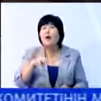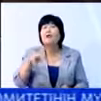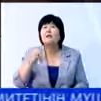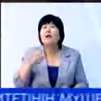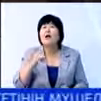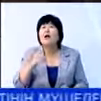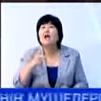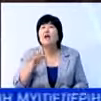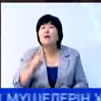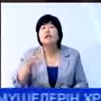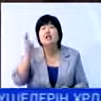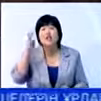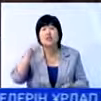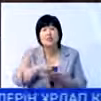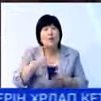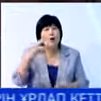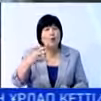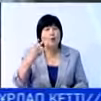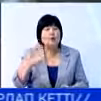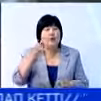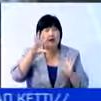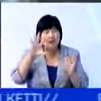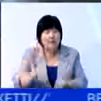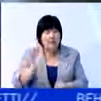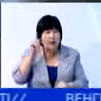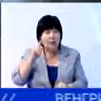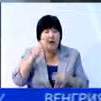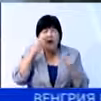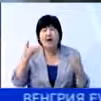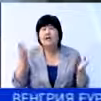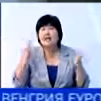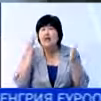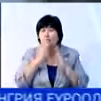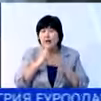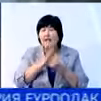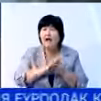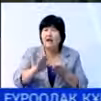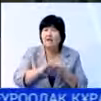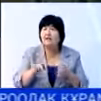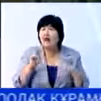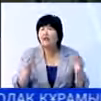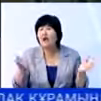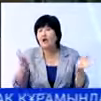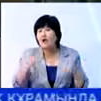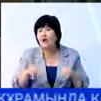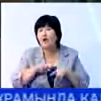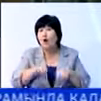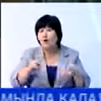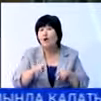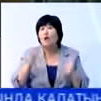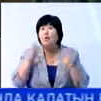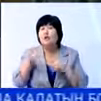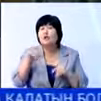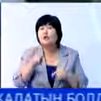пайғамбардың елшісі болған деседі. 33-ті негіздерін білген, қалыпты имандылыққа, адалдыққа, тазалыққа шақырған ағартушы мұсылман діннің